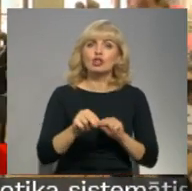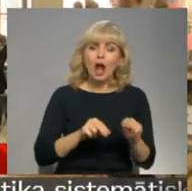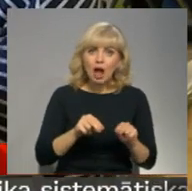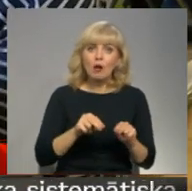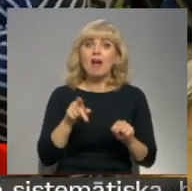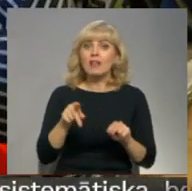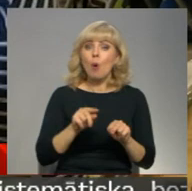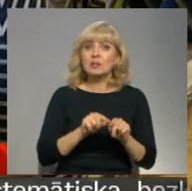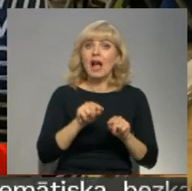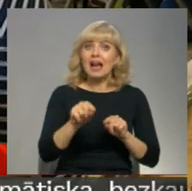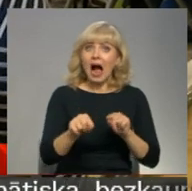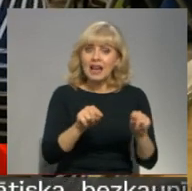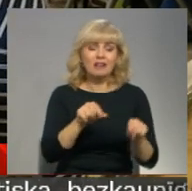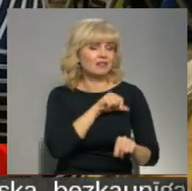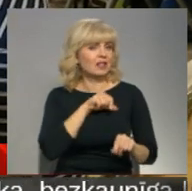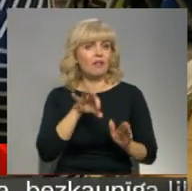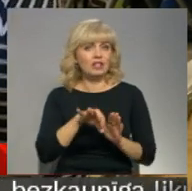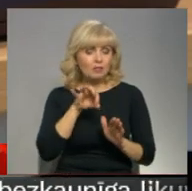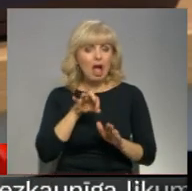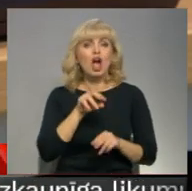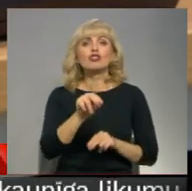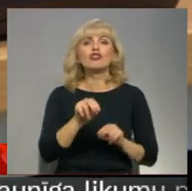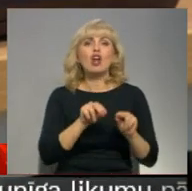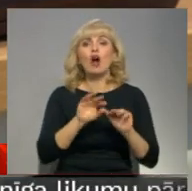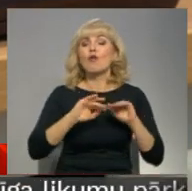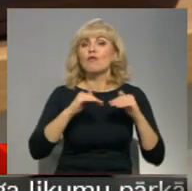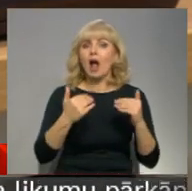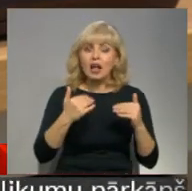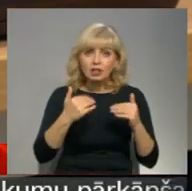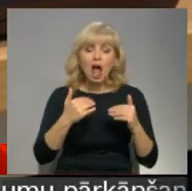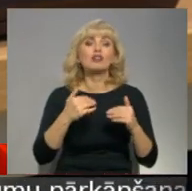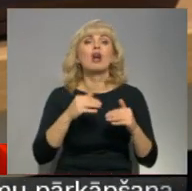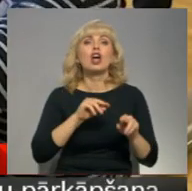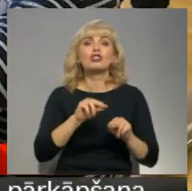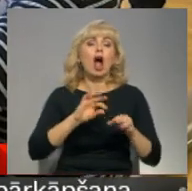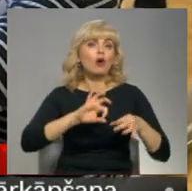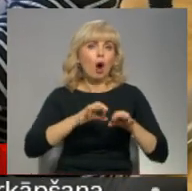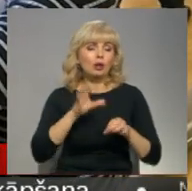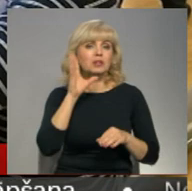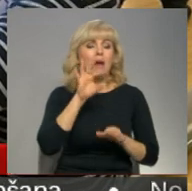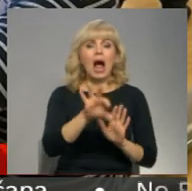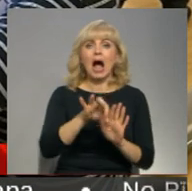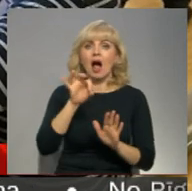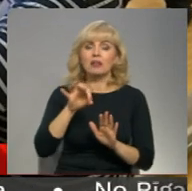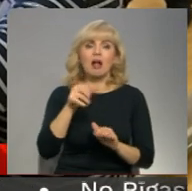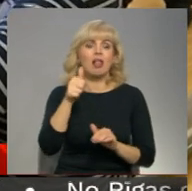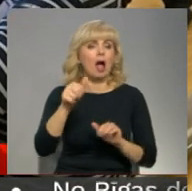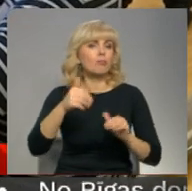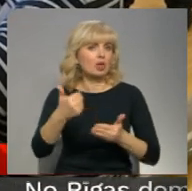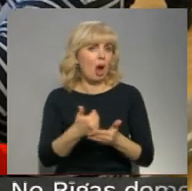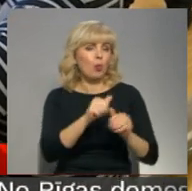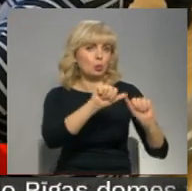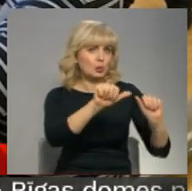tava izvēle. Savukārt Latvijas šaha federācija atzīst, skolēni šaha olimpiādi ir iespēja atlasīt jaunos talantus un